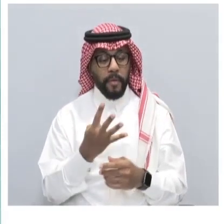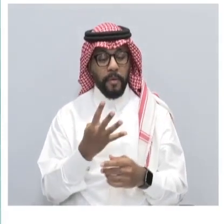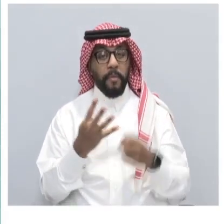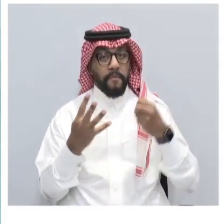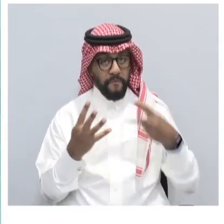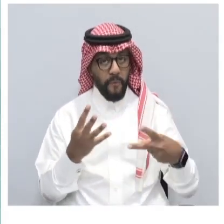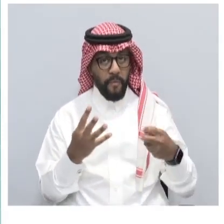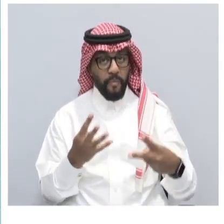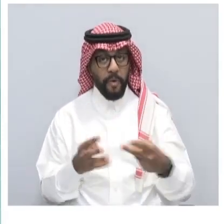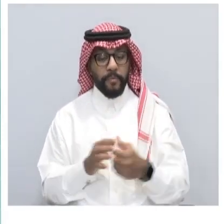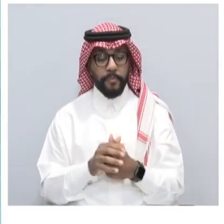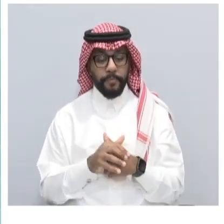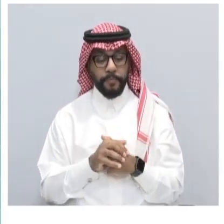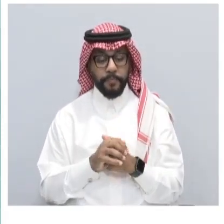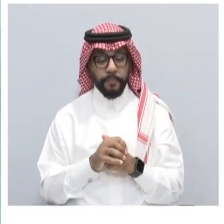اوكي